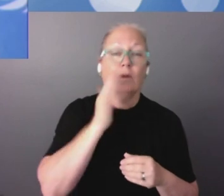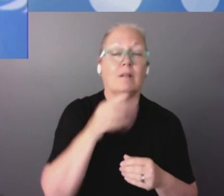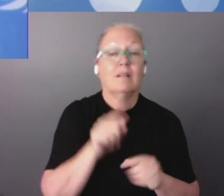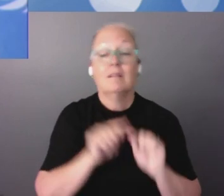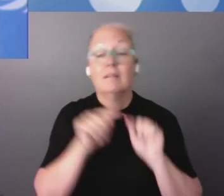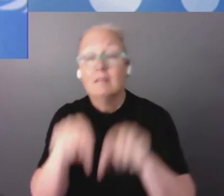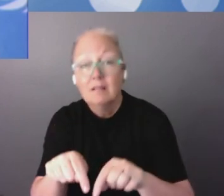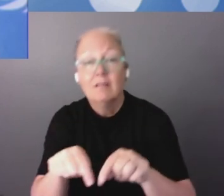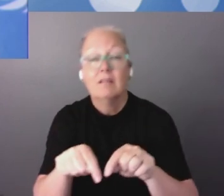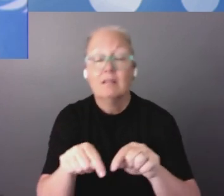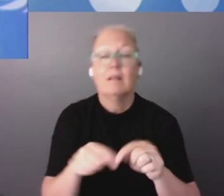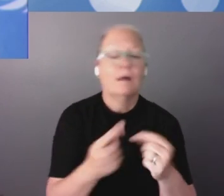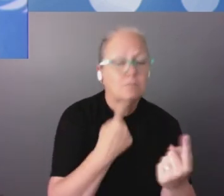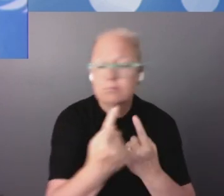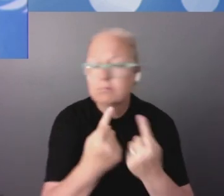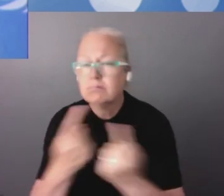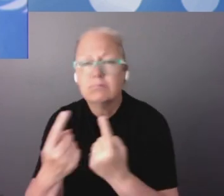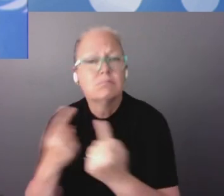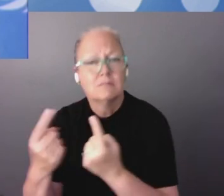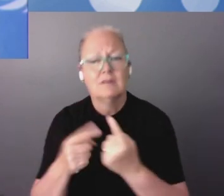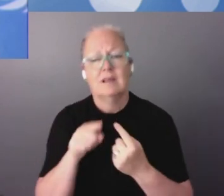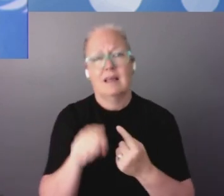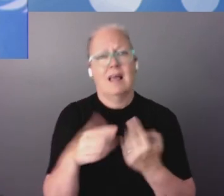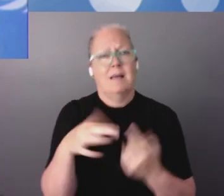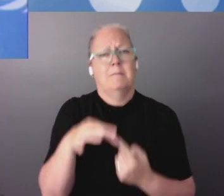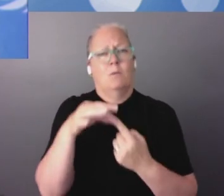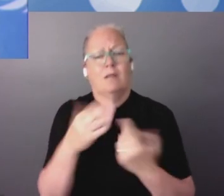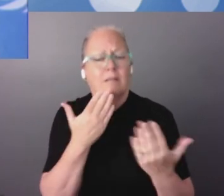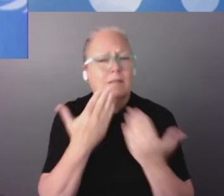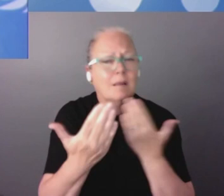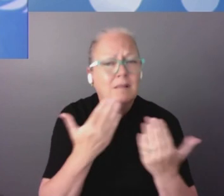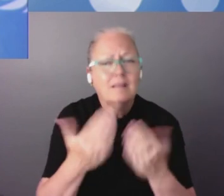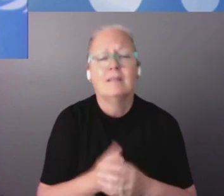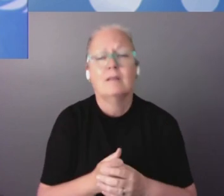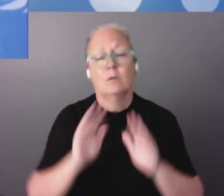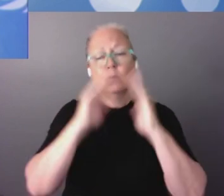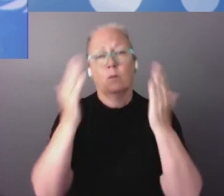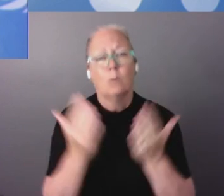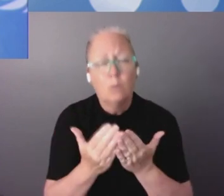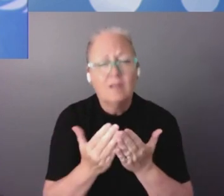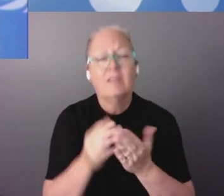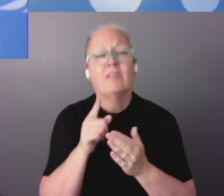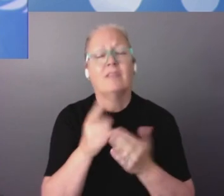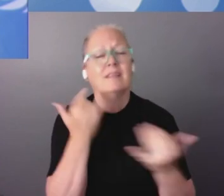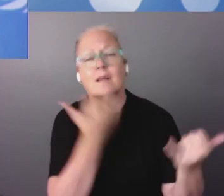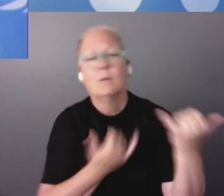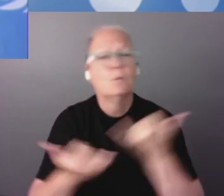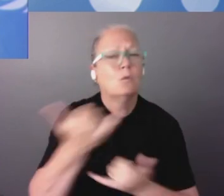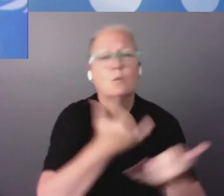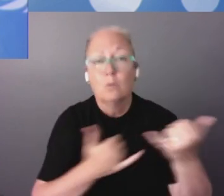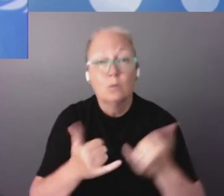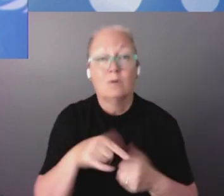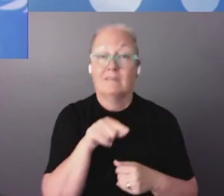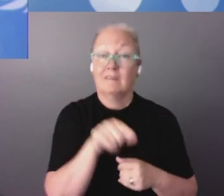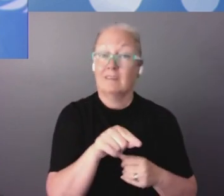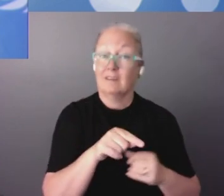因为有可能今年我们会达到一些重要的结论。在明年1月份，在卡